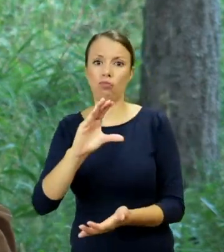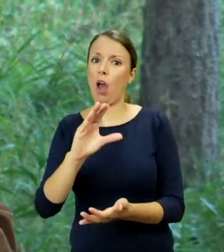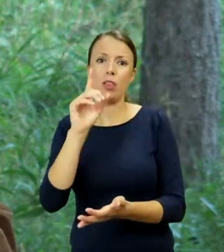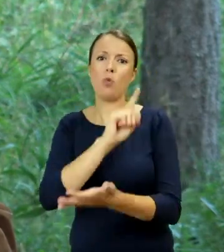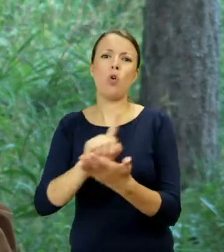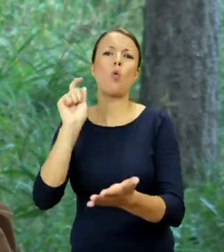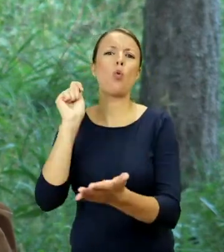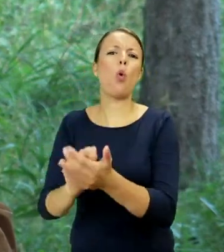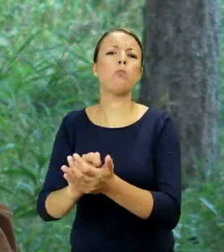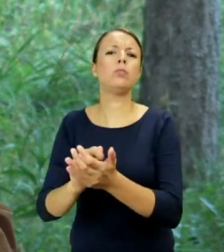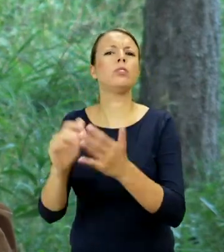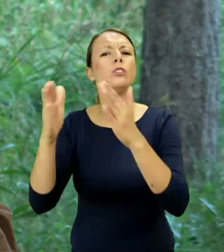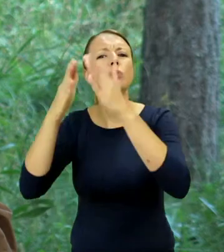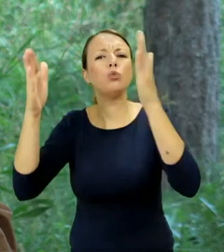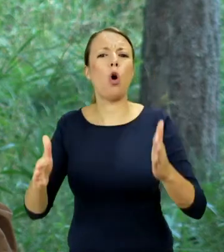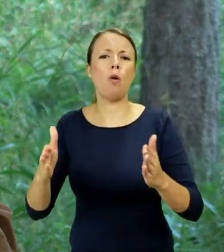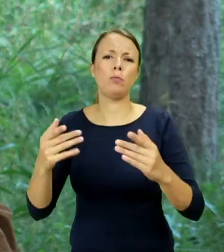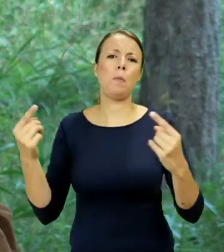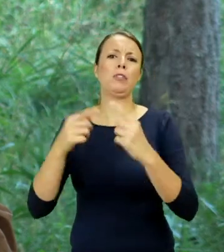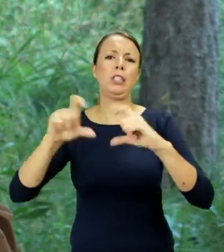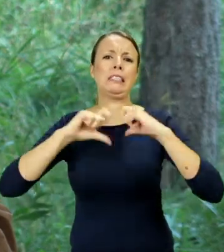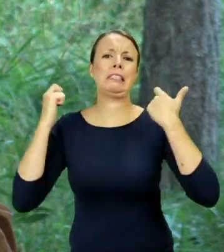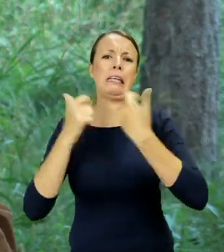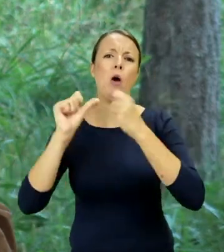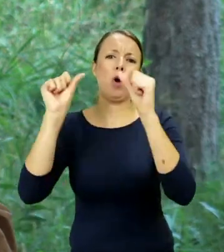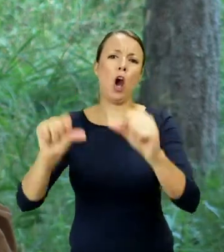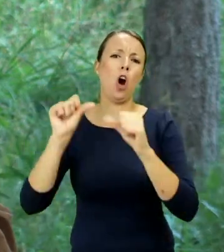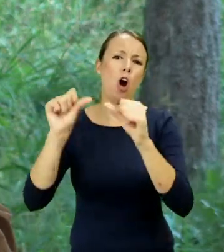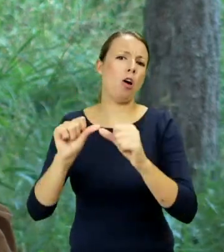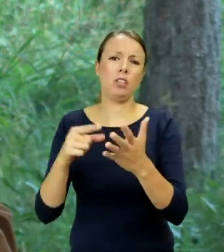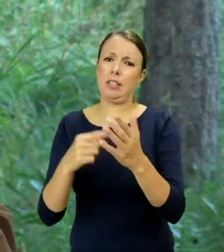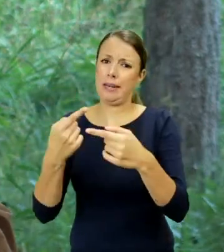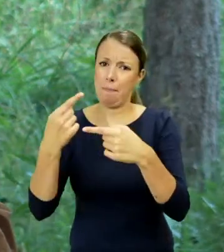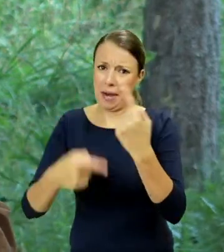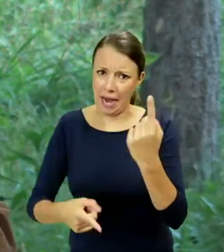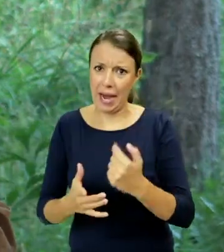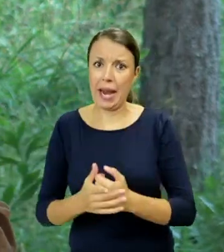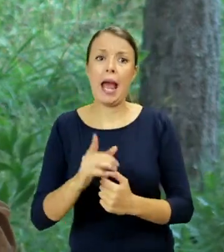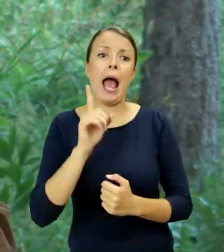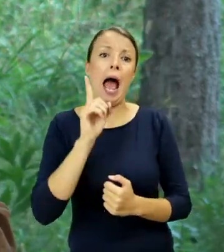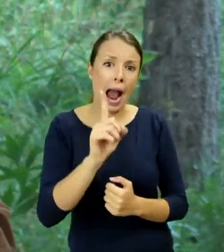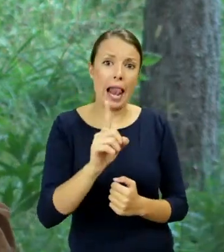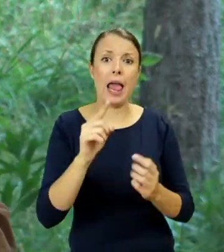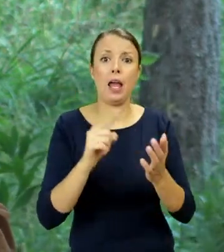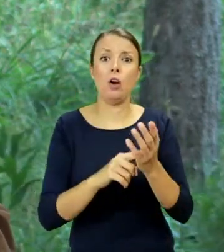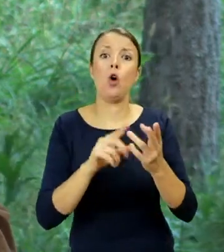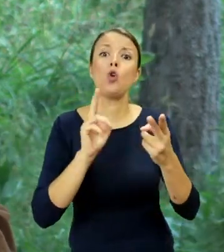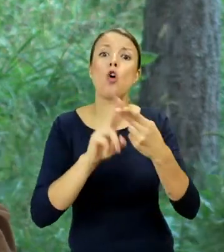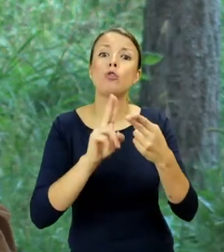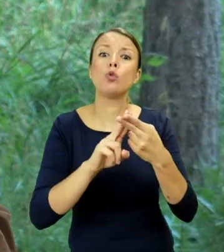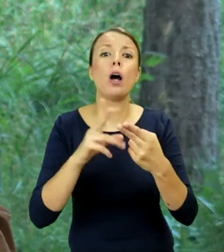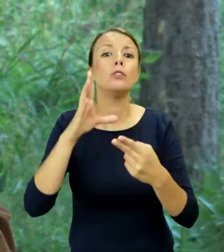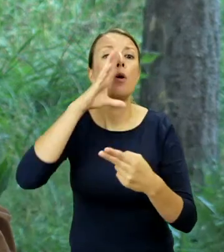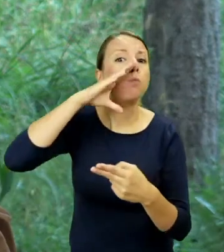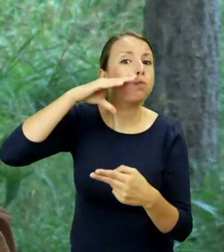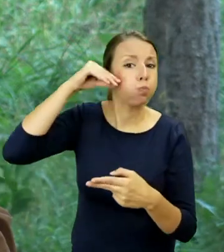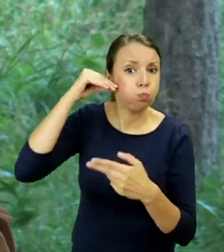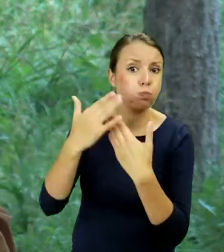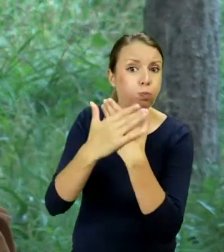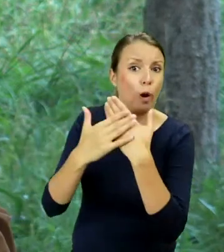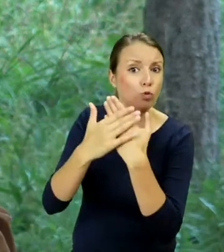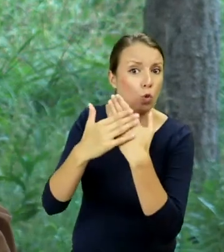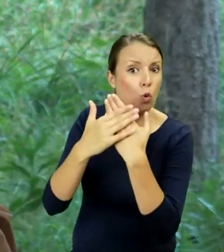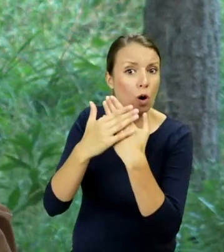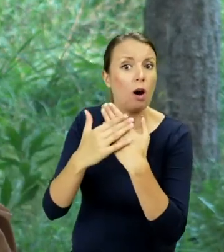posiadłości i w związku z tym po konsultacji z państwem Piłsudskich na pewno